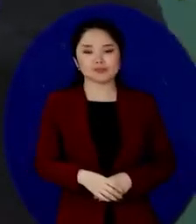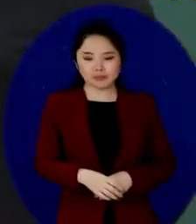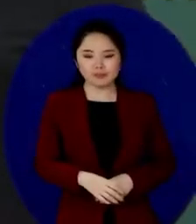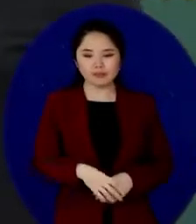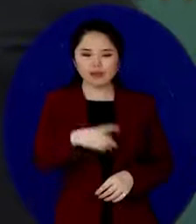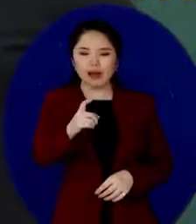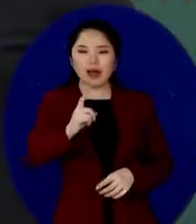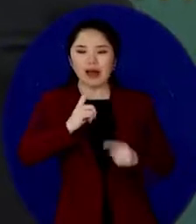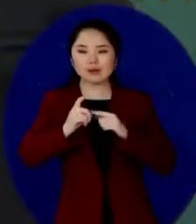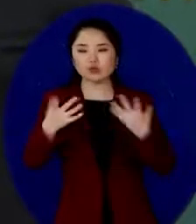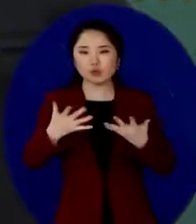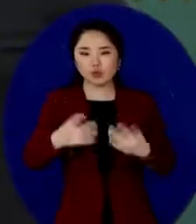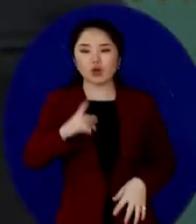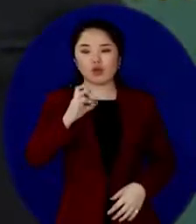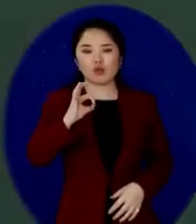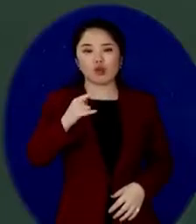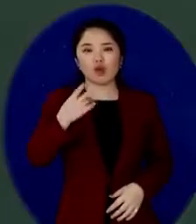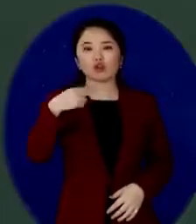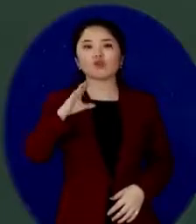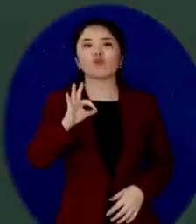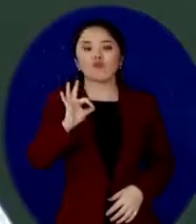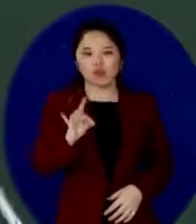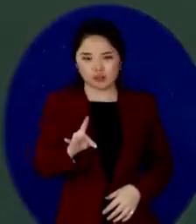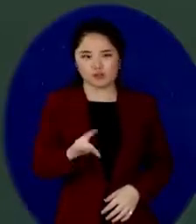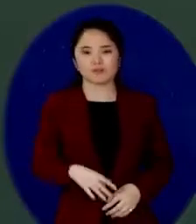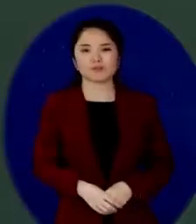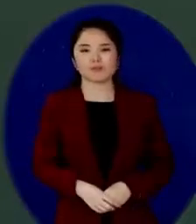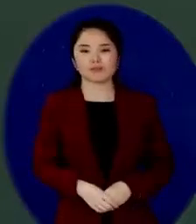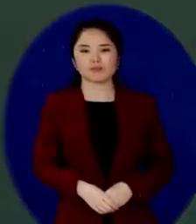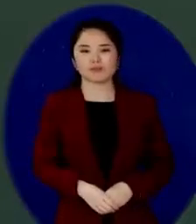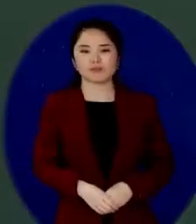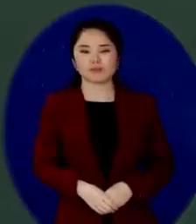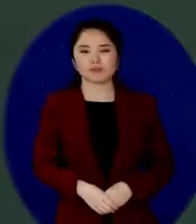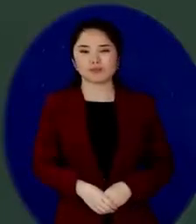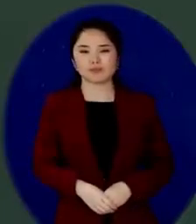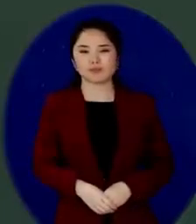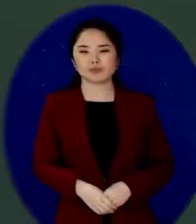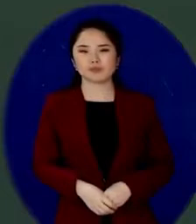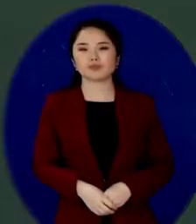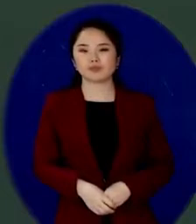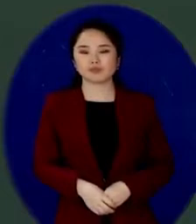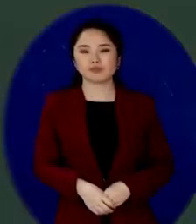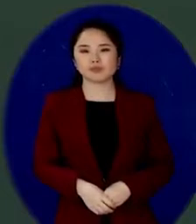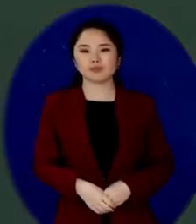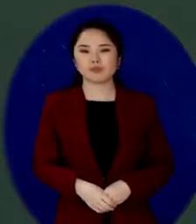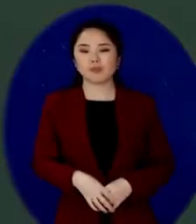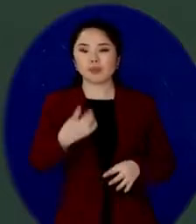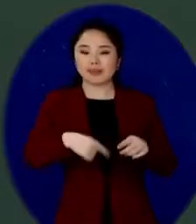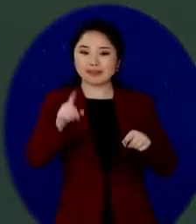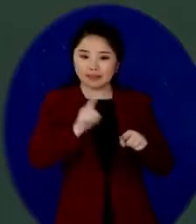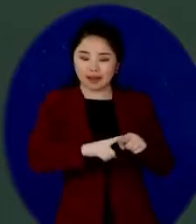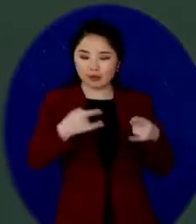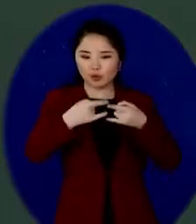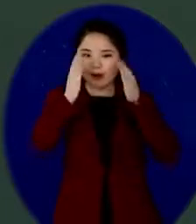Гарсан хариуг нь ногдур гэж нэрлэдэг. За, сайн байна. За, дахиад